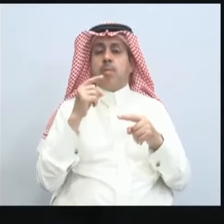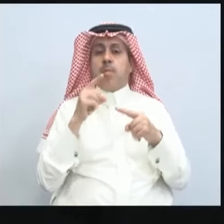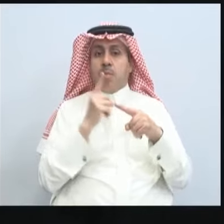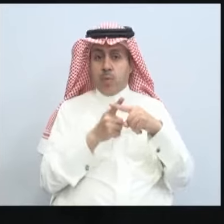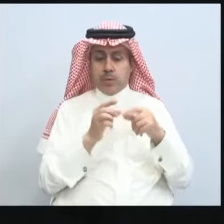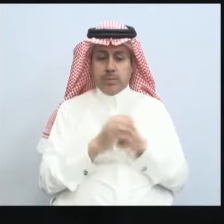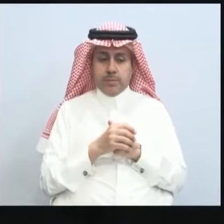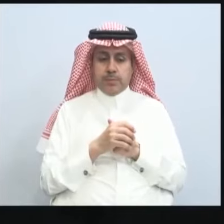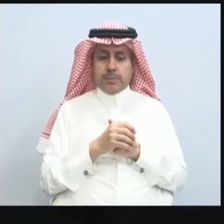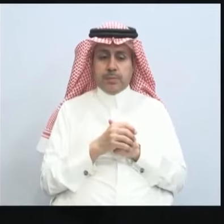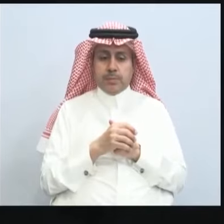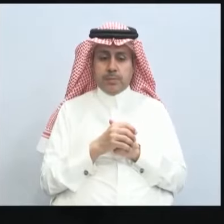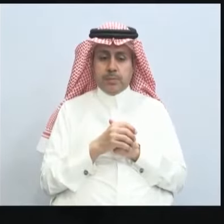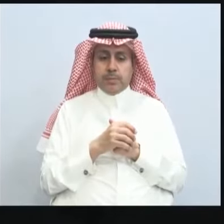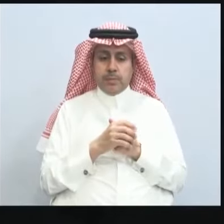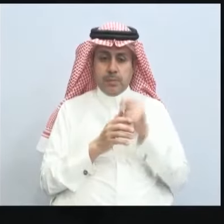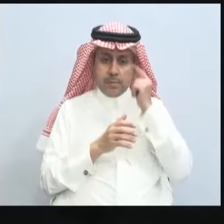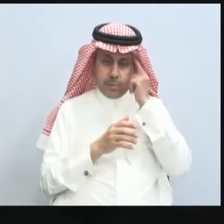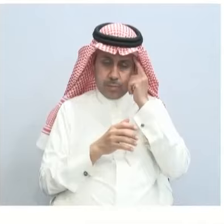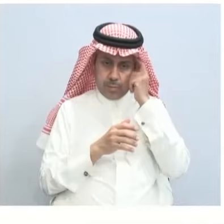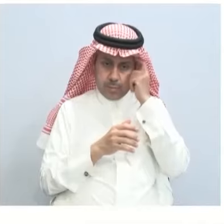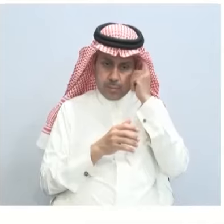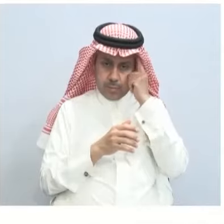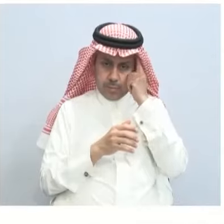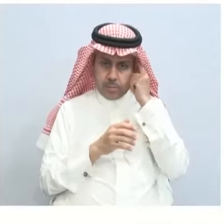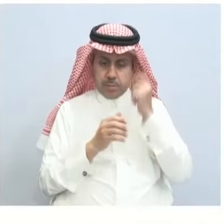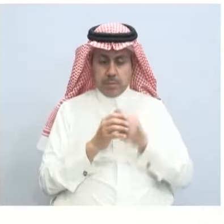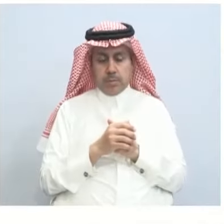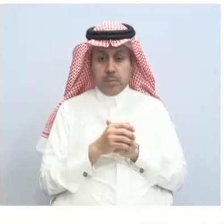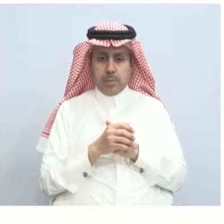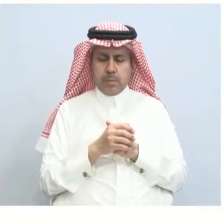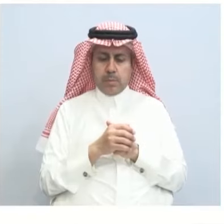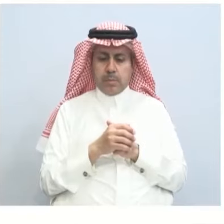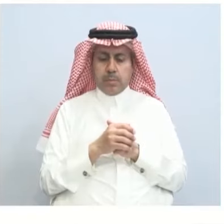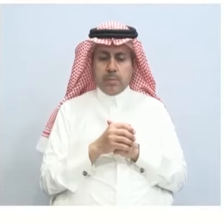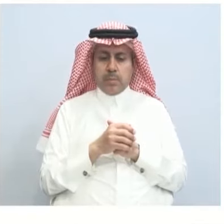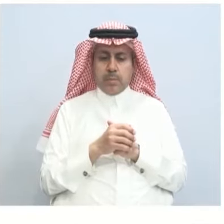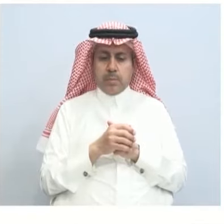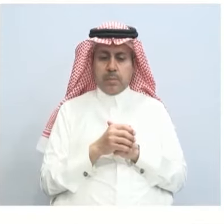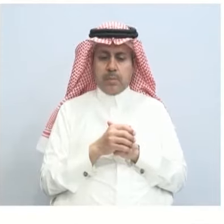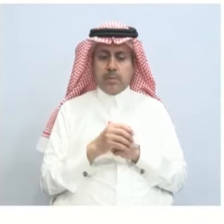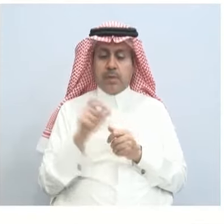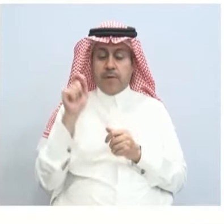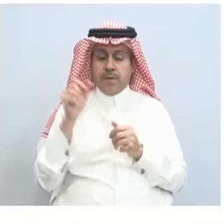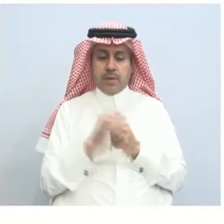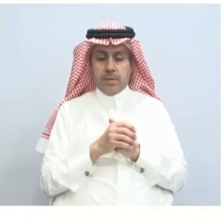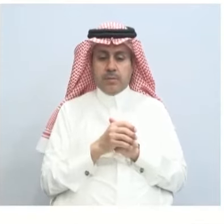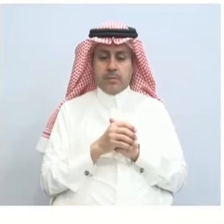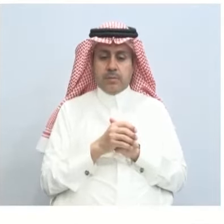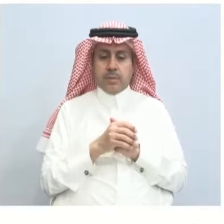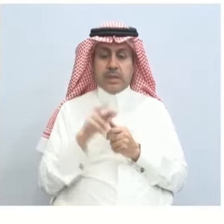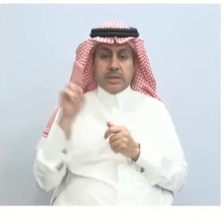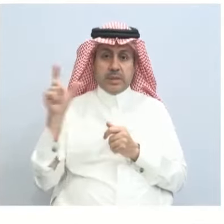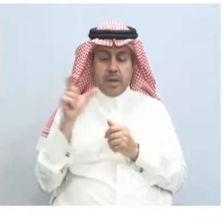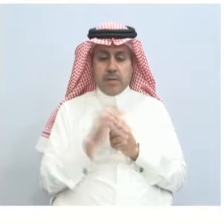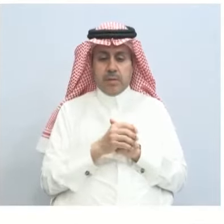180 او شيء من هذا القبيل مجرد تطبيق للقانون وبالتالي راح اقول الان ان يتا تساوي تان انفرس